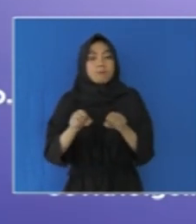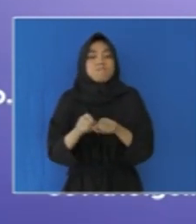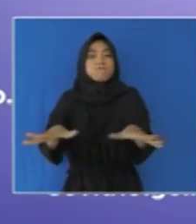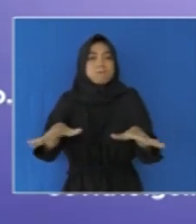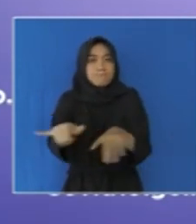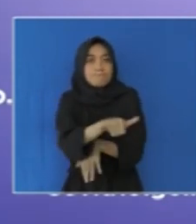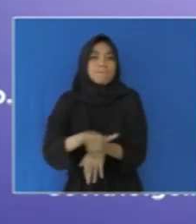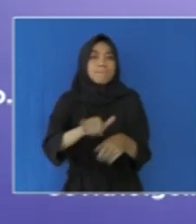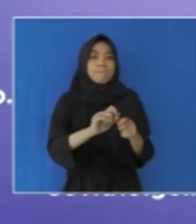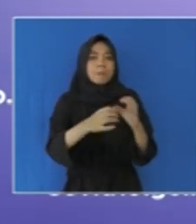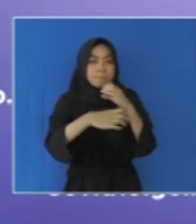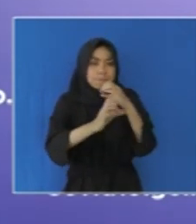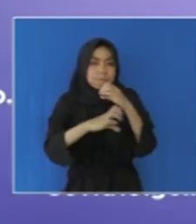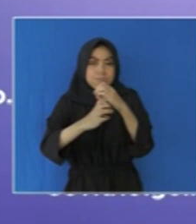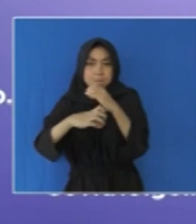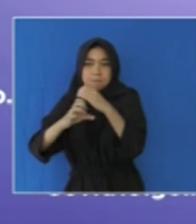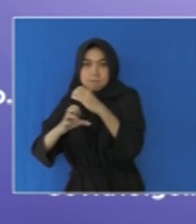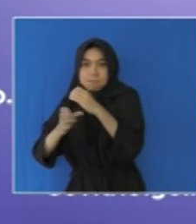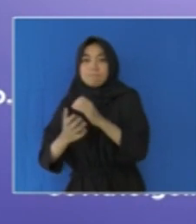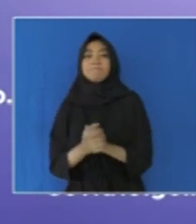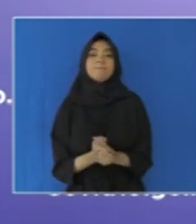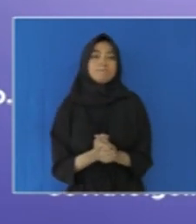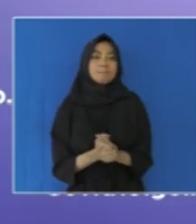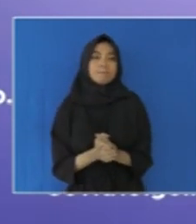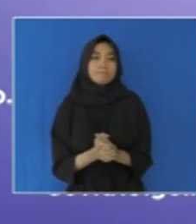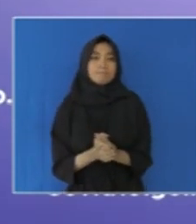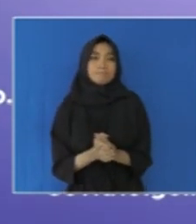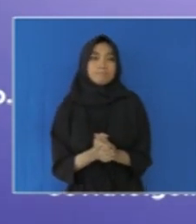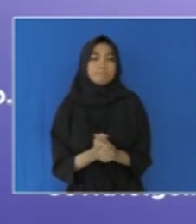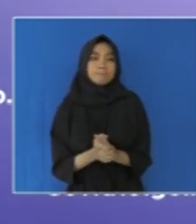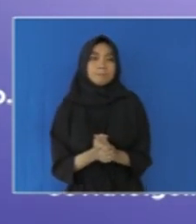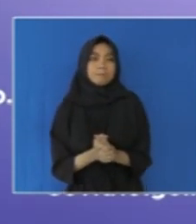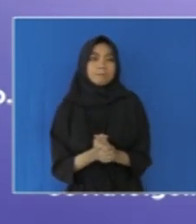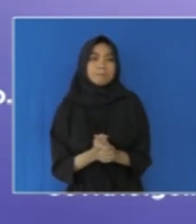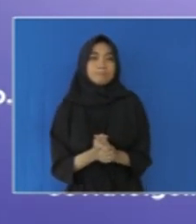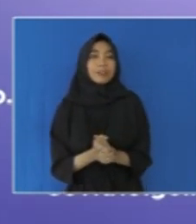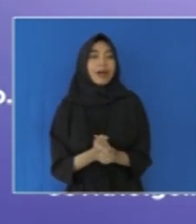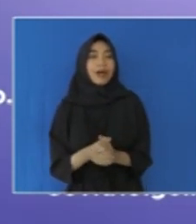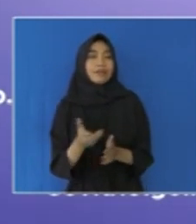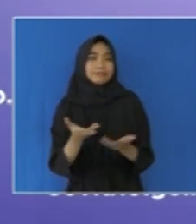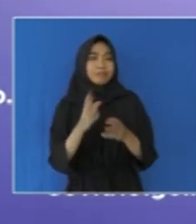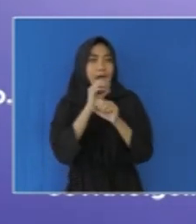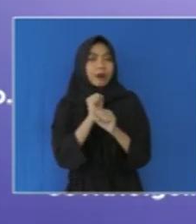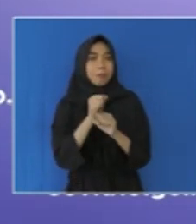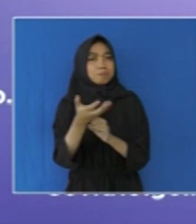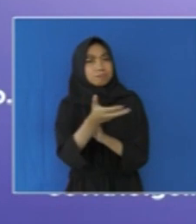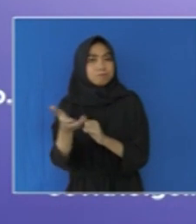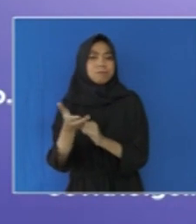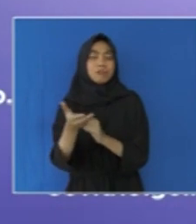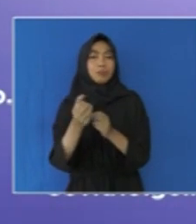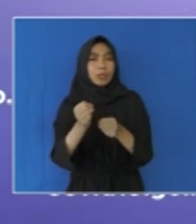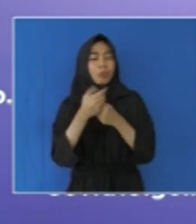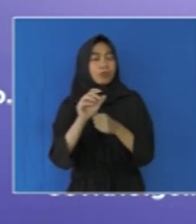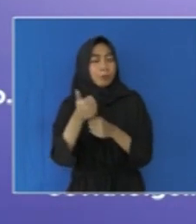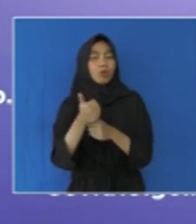Oleh karena itu saudara-saudara kami berharap untuk tetap dapat mengikuti informasi yang benar tentang copied